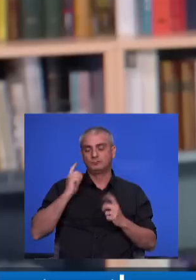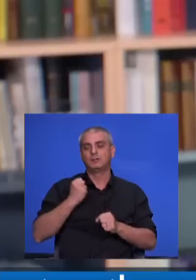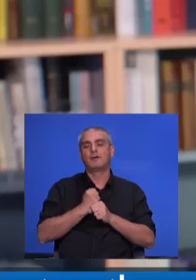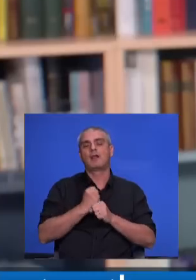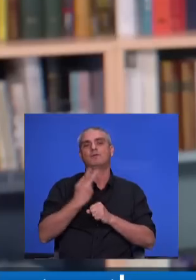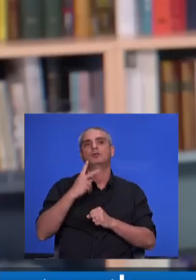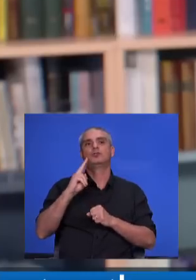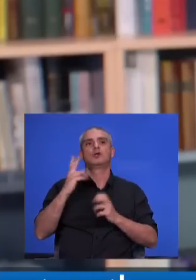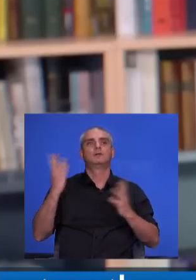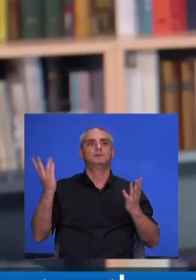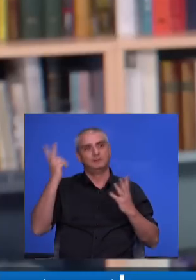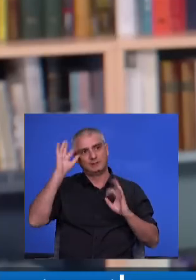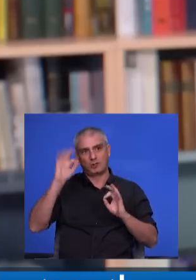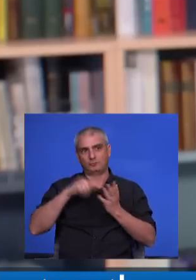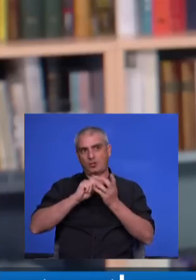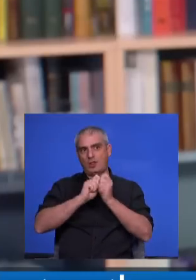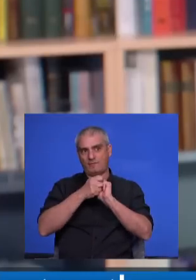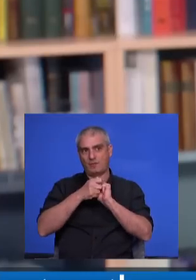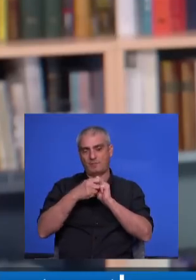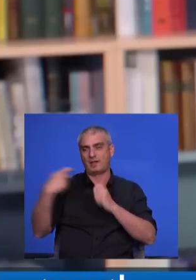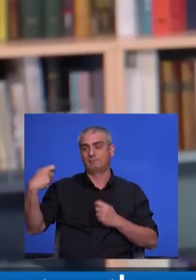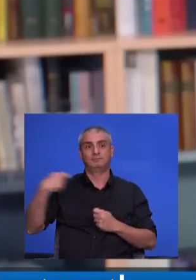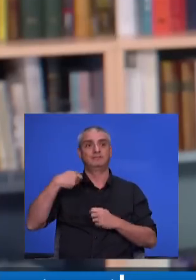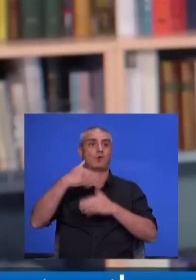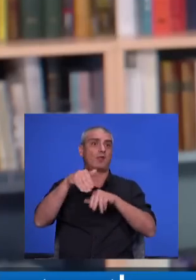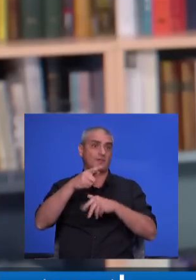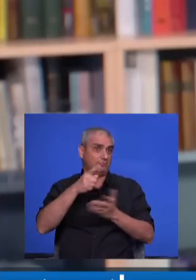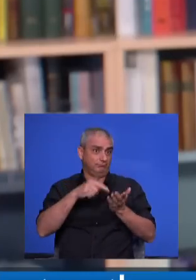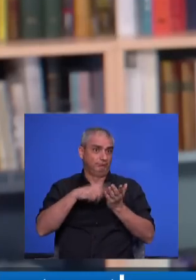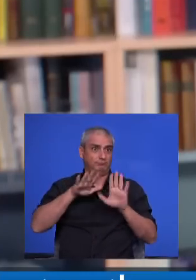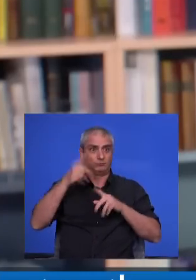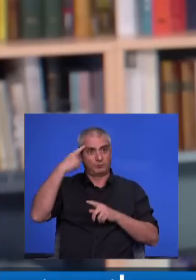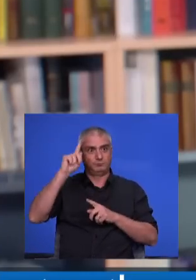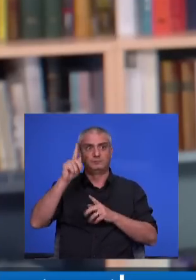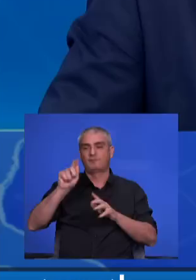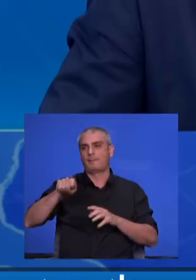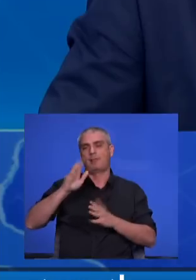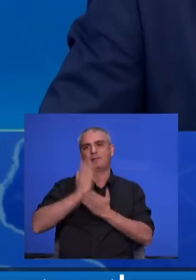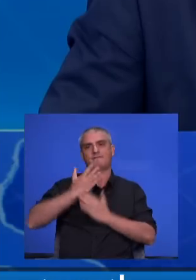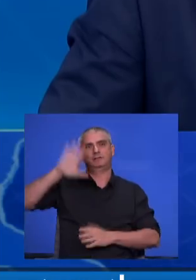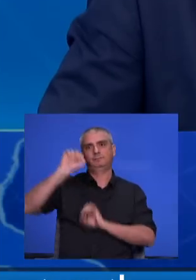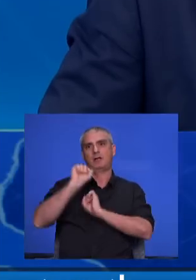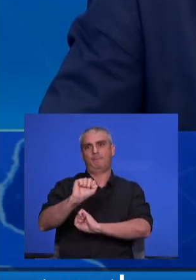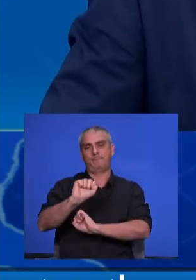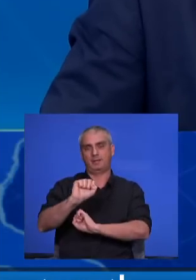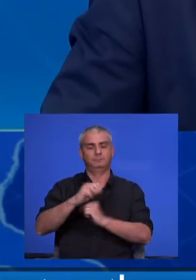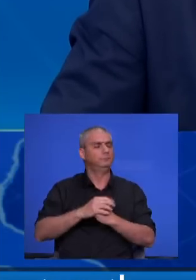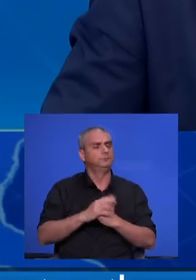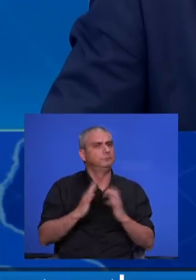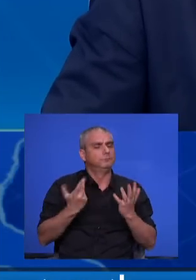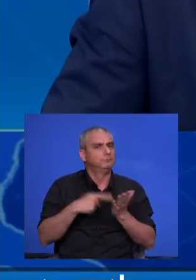le sens même de la réforme de l'assurance chômage qui a été portée par le gouvernement et votée par le Parlement. על מה